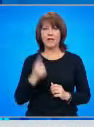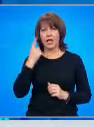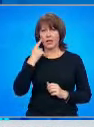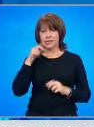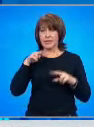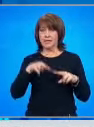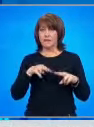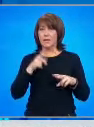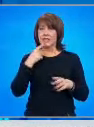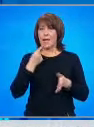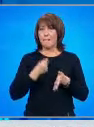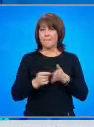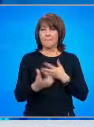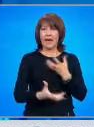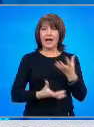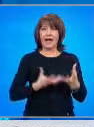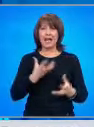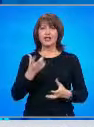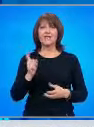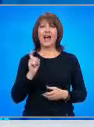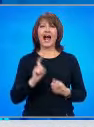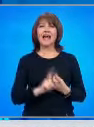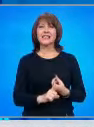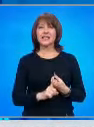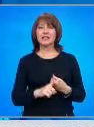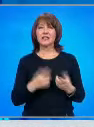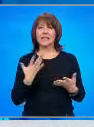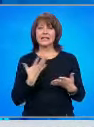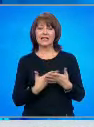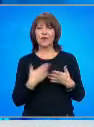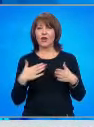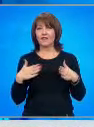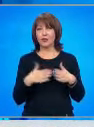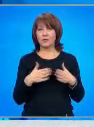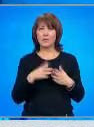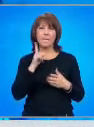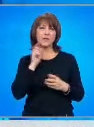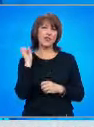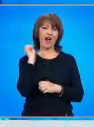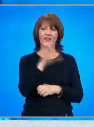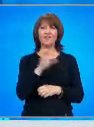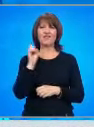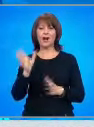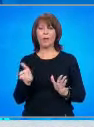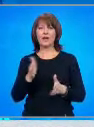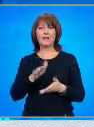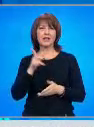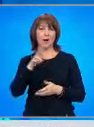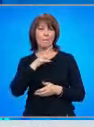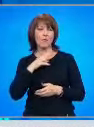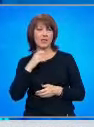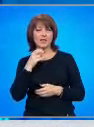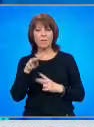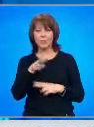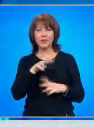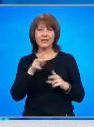Заподозрян за палеж на заведение в Казалък се барикадира в дома си за няколко часа. Мъжът хвърлял предмети по полицаите, които го потърсили за